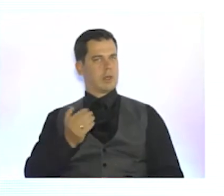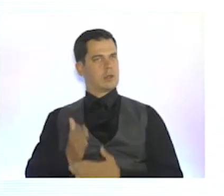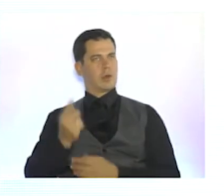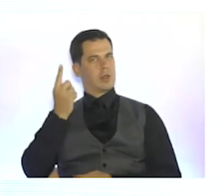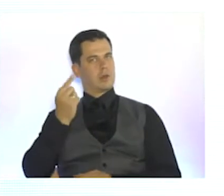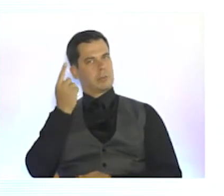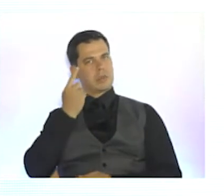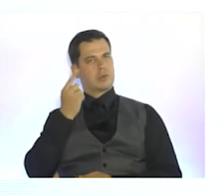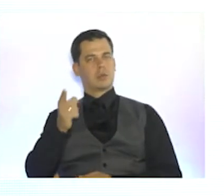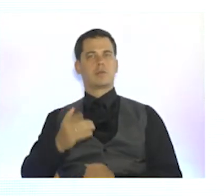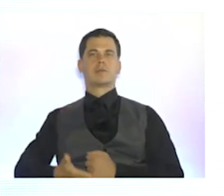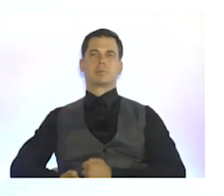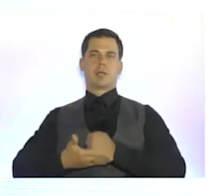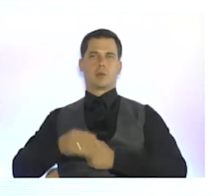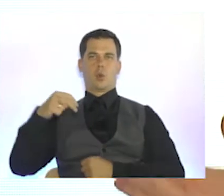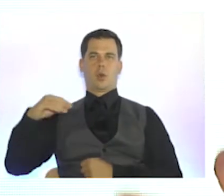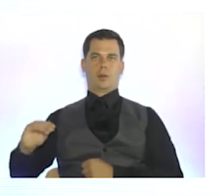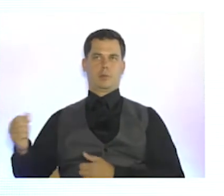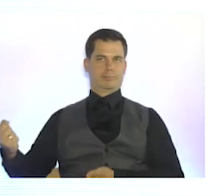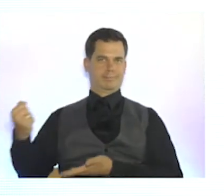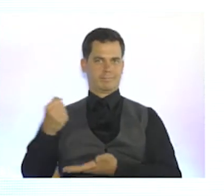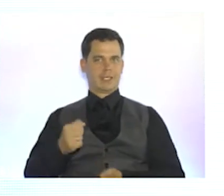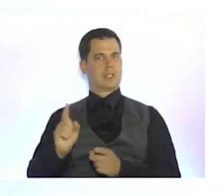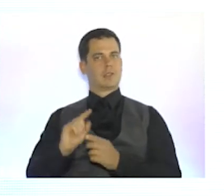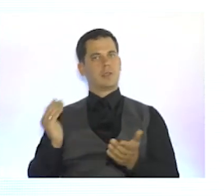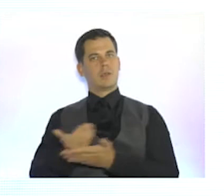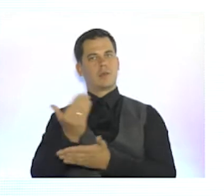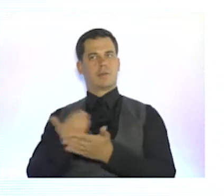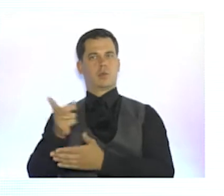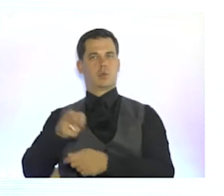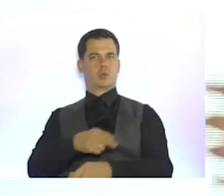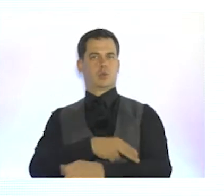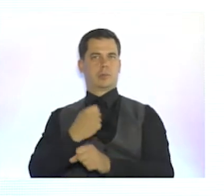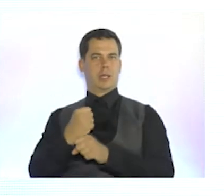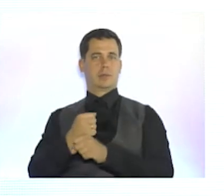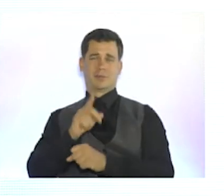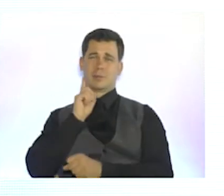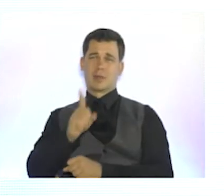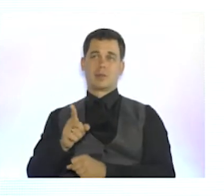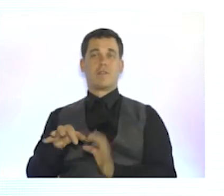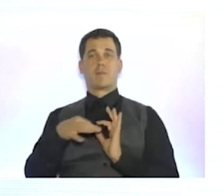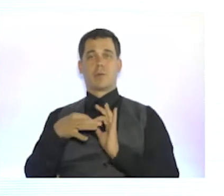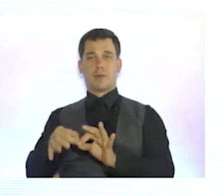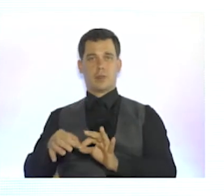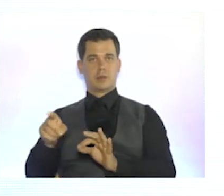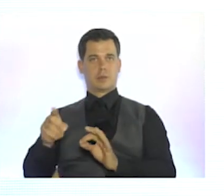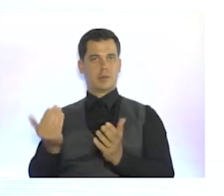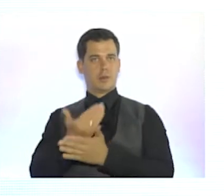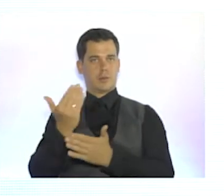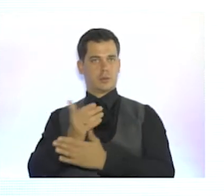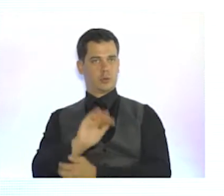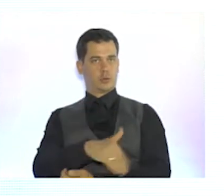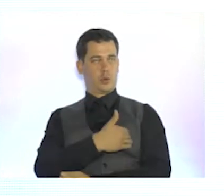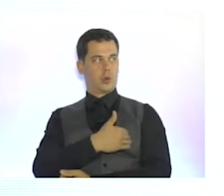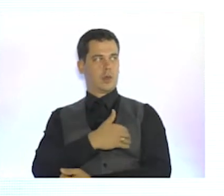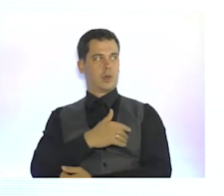razie wsparcie ze strony funduszy unijnych i jakichś innowacyjnych projektów Urzędu Pracy, dlatego że wdrożenie innowacji w szkole, proszę